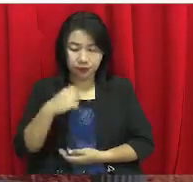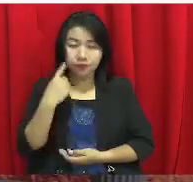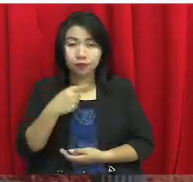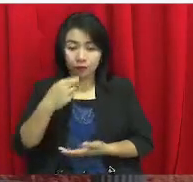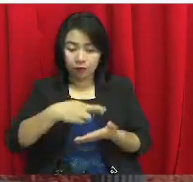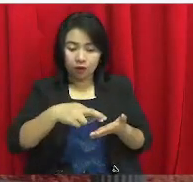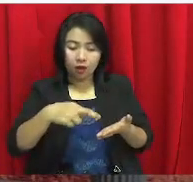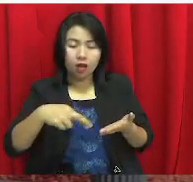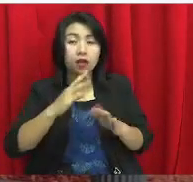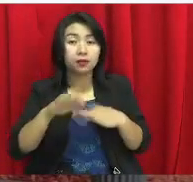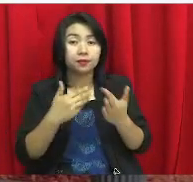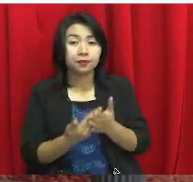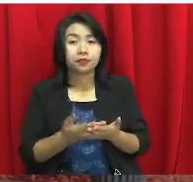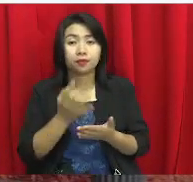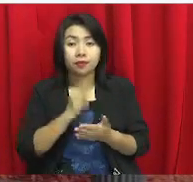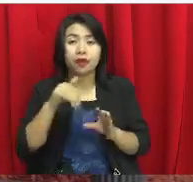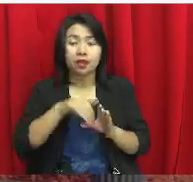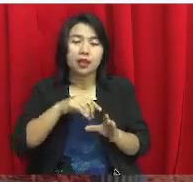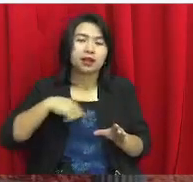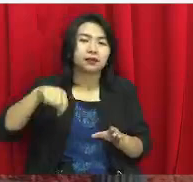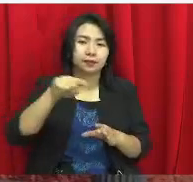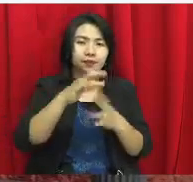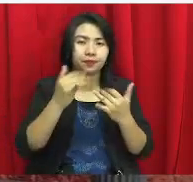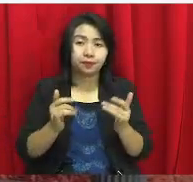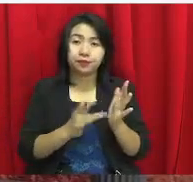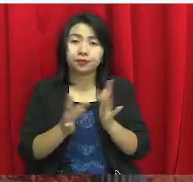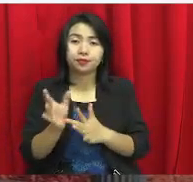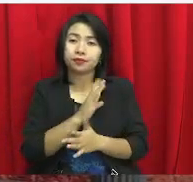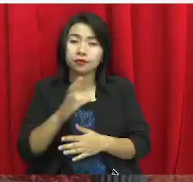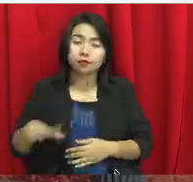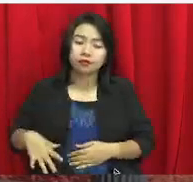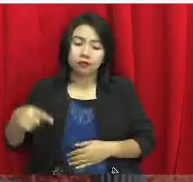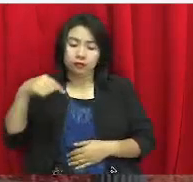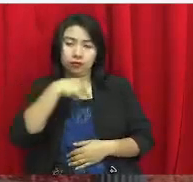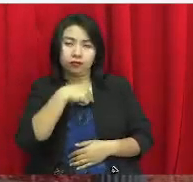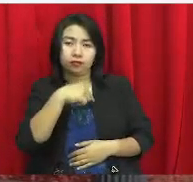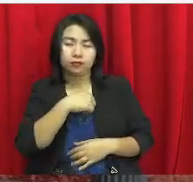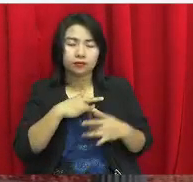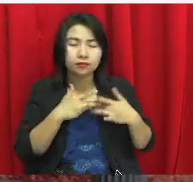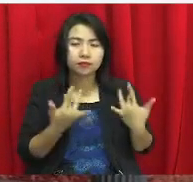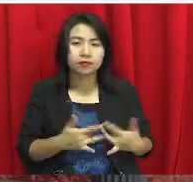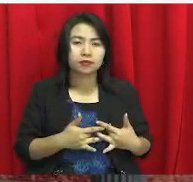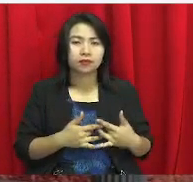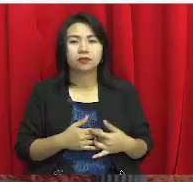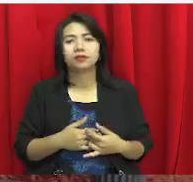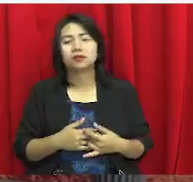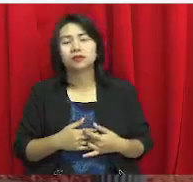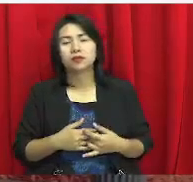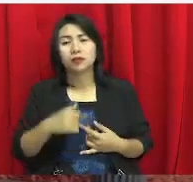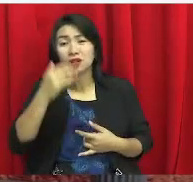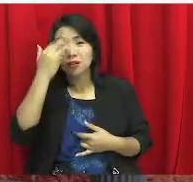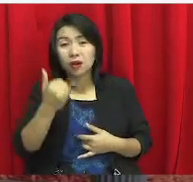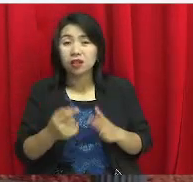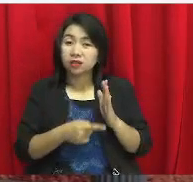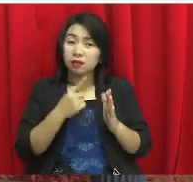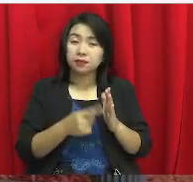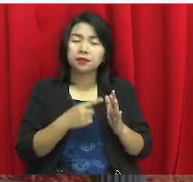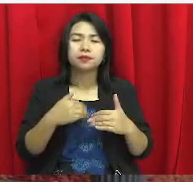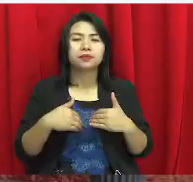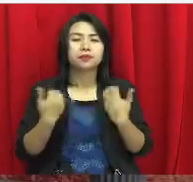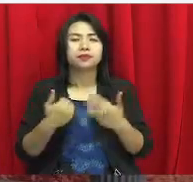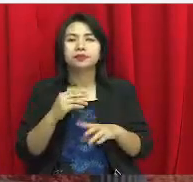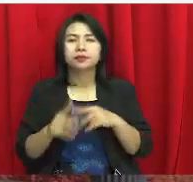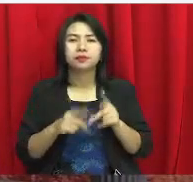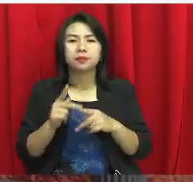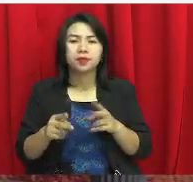You see? Sabi nga namin, tandaan nyo po, binabanggit namin sa Staying Alive, Kaya minsan, hirap na hirap ang mga young people